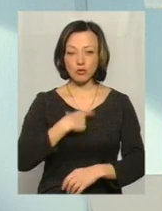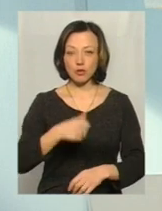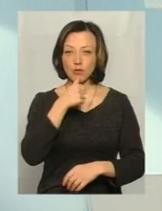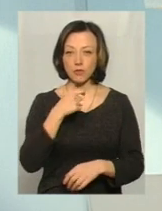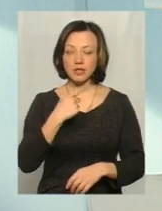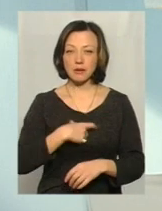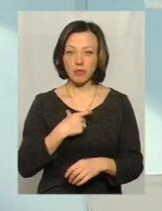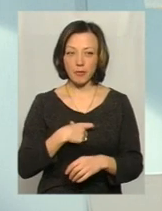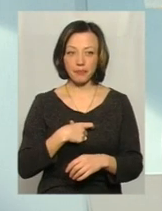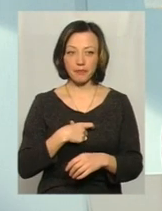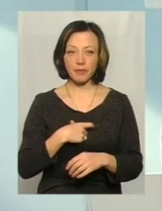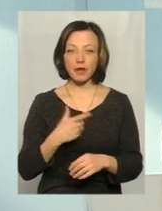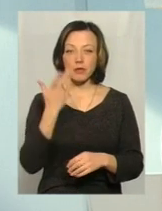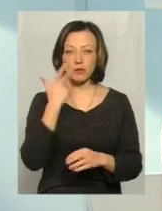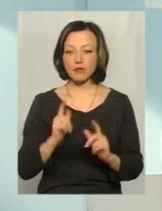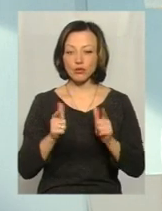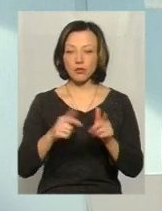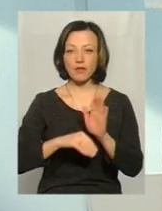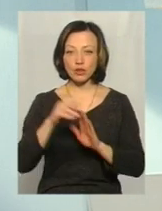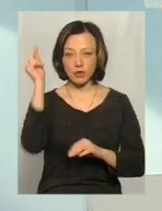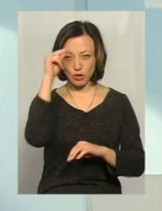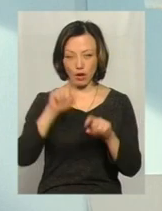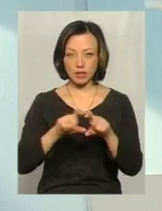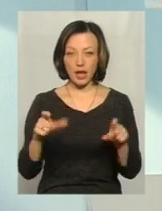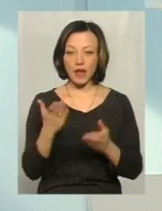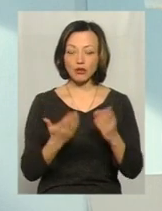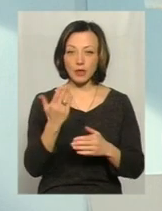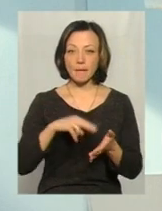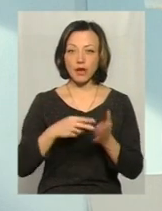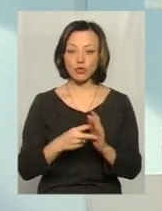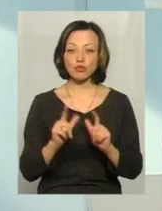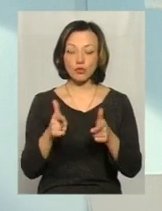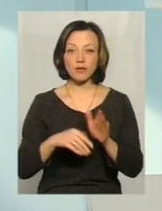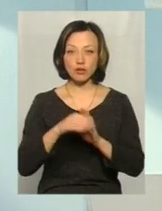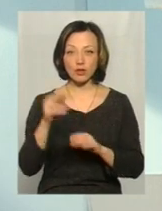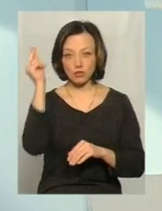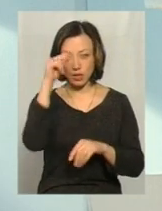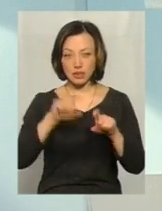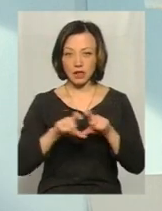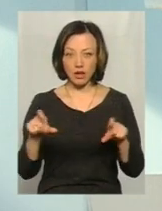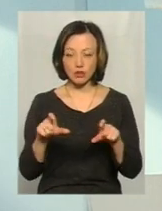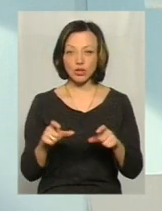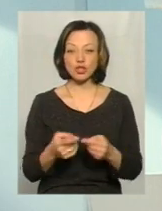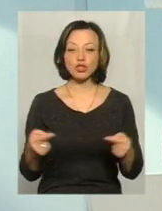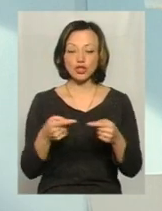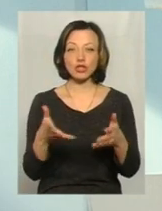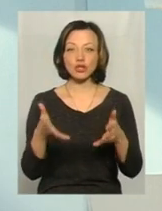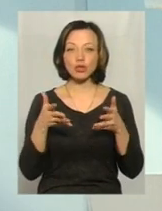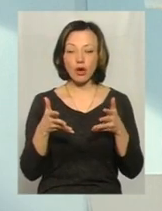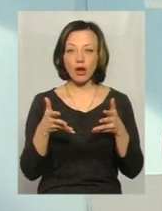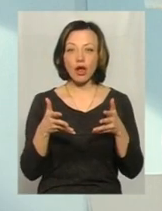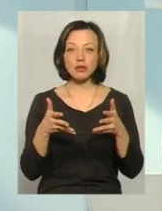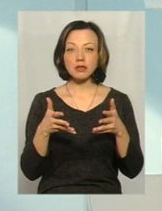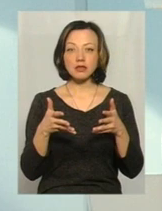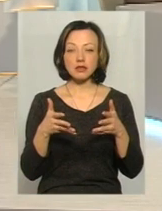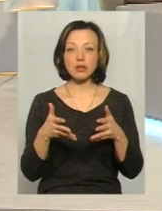себе при вступі до вищого навчального закладу. Якщо ти плануєш вступати до вищого навчального закладу, чітко